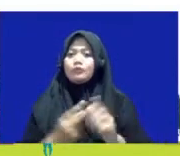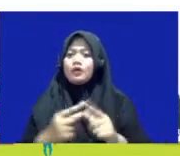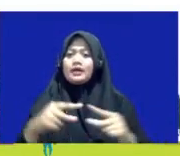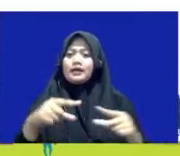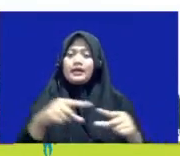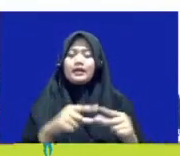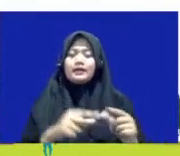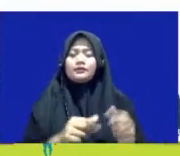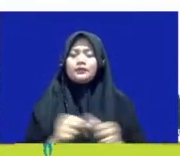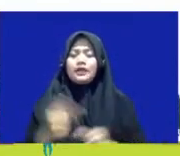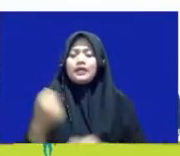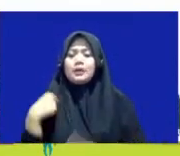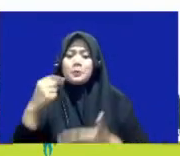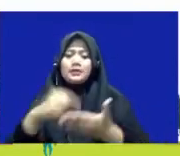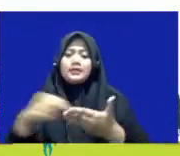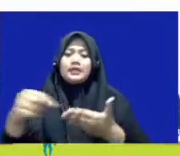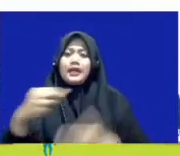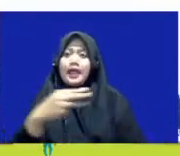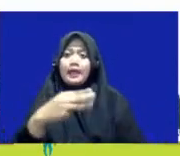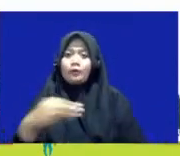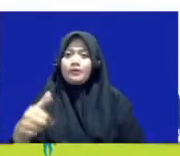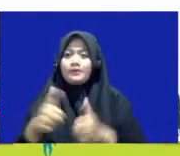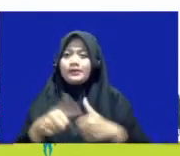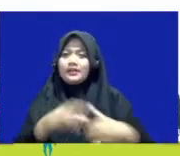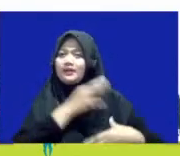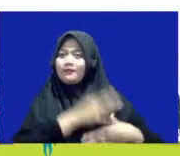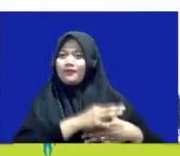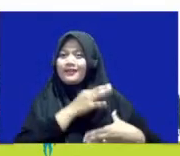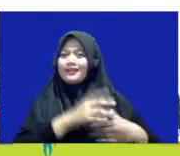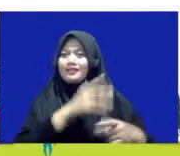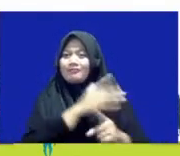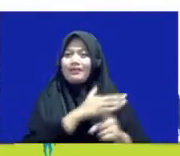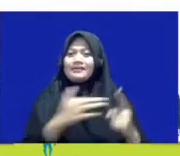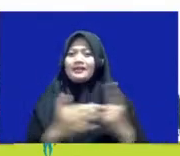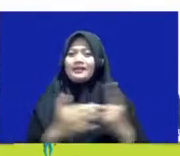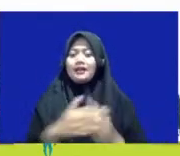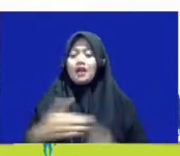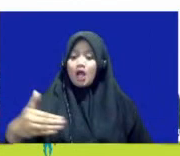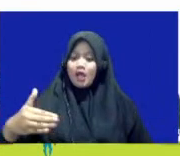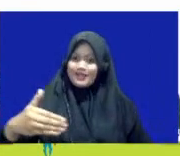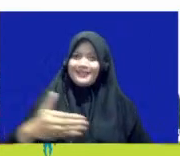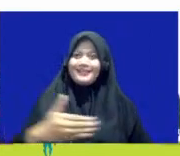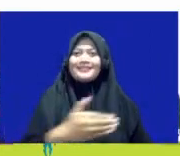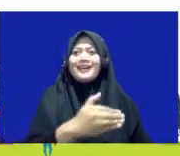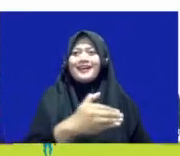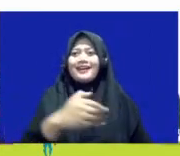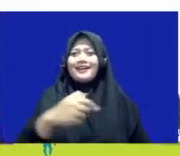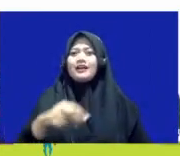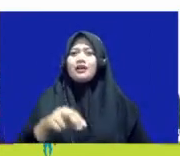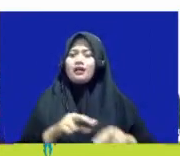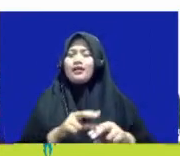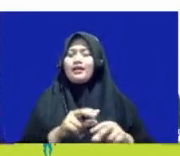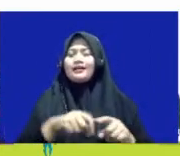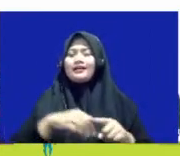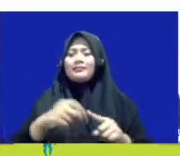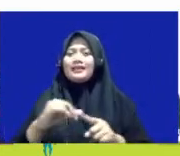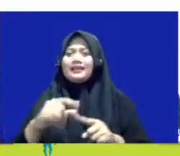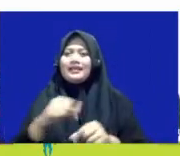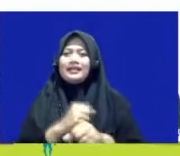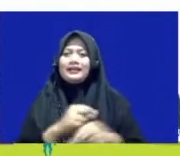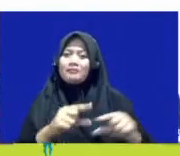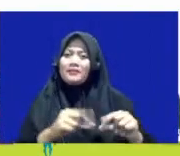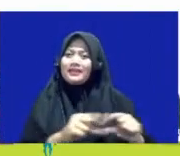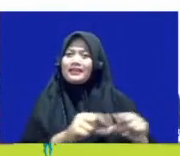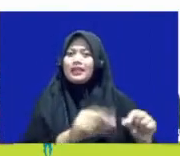ekonomi yang bisa dimanfaatkan oleh masyarakat. Ikan, kepiting, dan biota laut lainnya semakin banyak